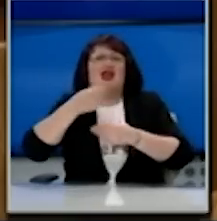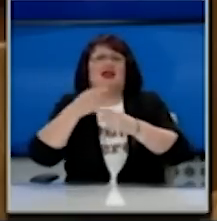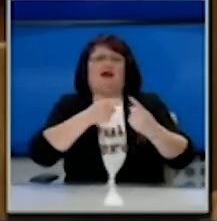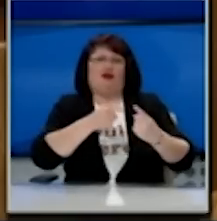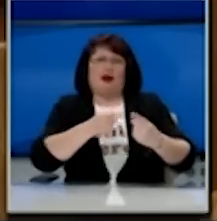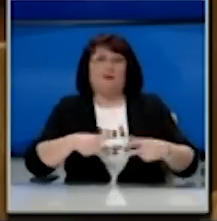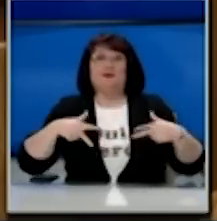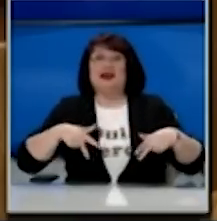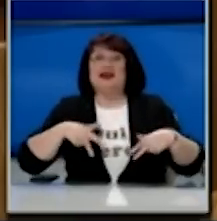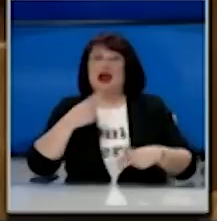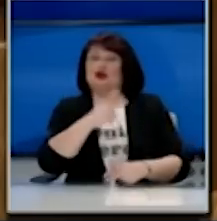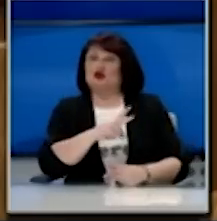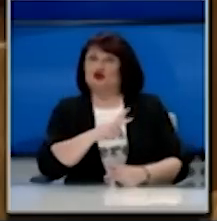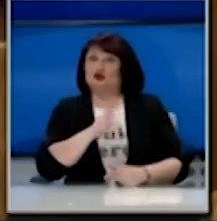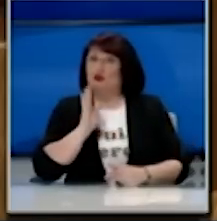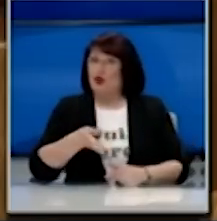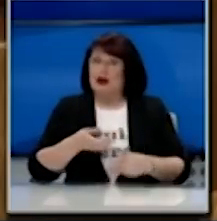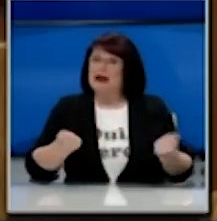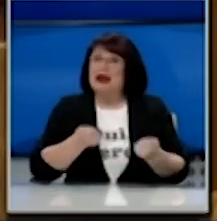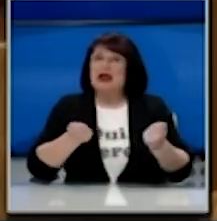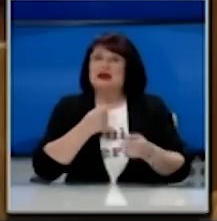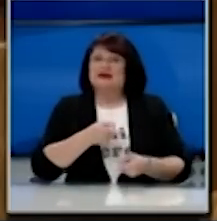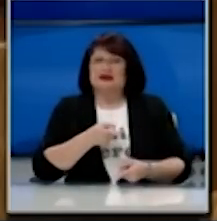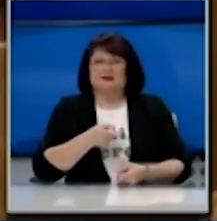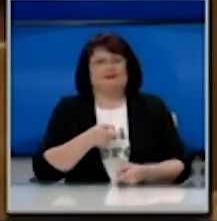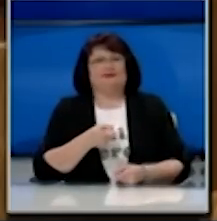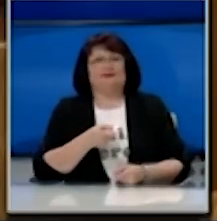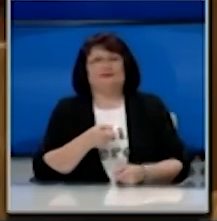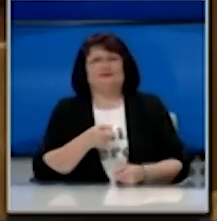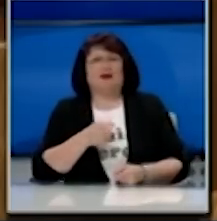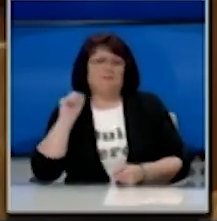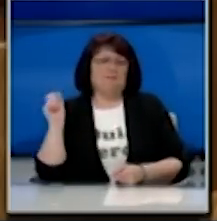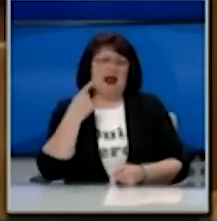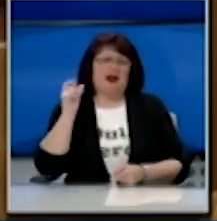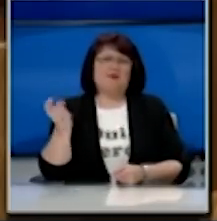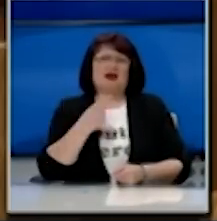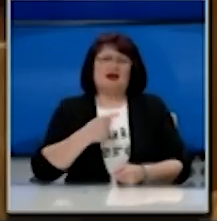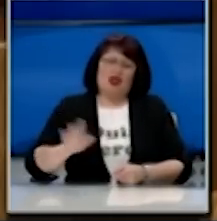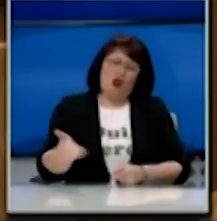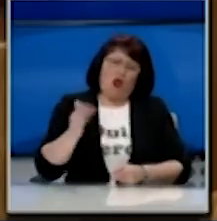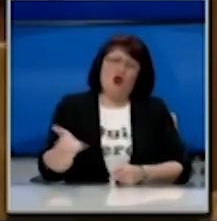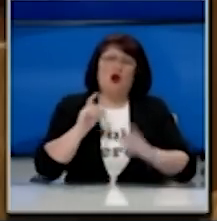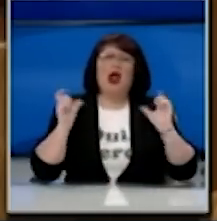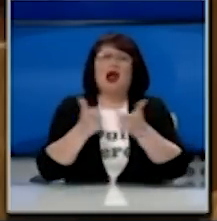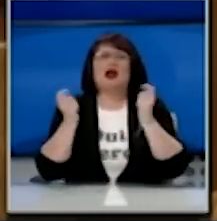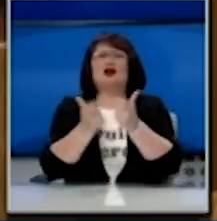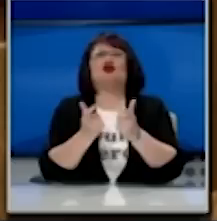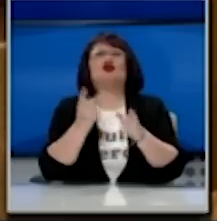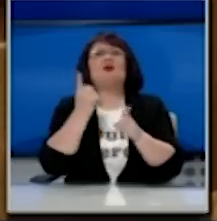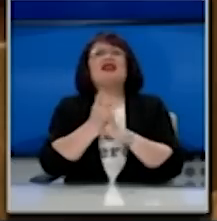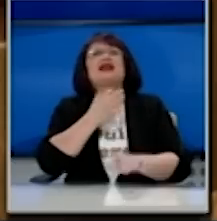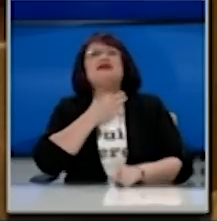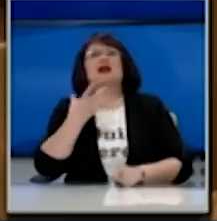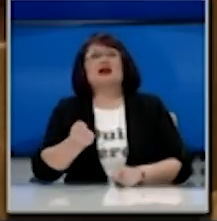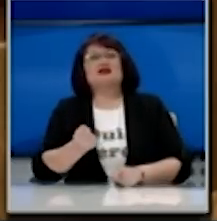Το κράτος σας μπορεί όμως να πετάει σε χρόνο ντετέ από τα σπίτια τους οικογένειες με άτομα με ειδικές